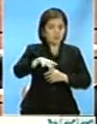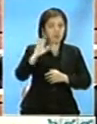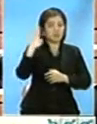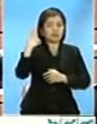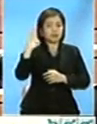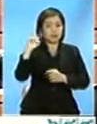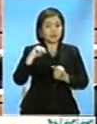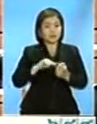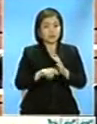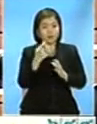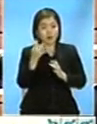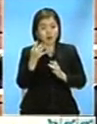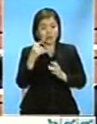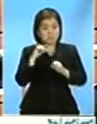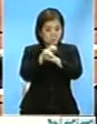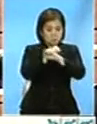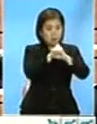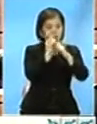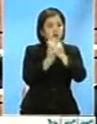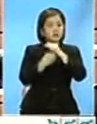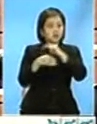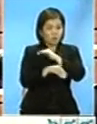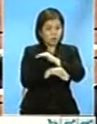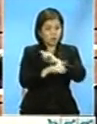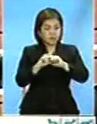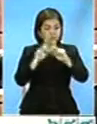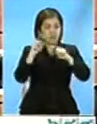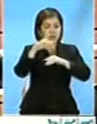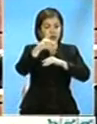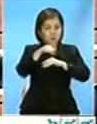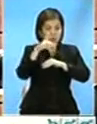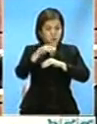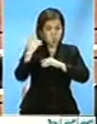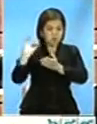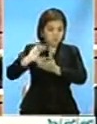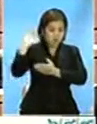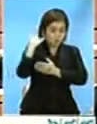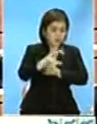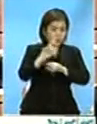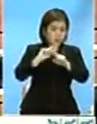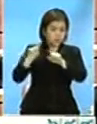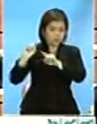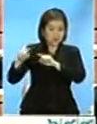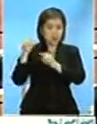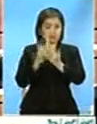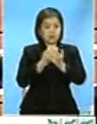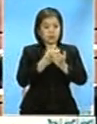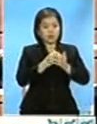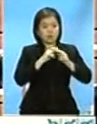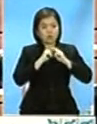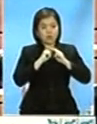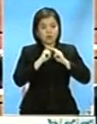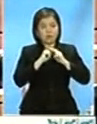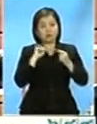าเข้มงวดเรื่องคอร์รัปชันแต่นอกประเทศเวลาจะมาลงทุนต่างประเทศเขาต้องพกเงินส่วนหนึ่งเป็นค่าอะไร